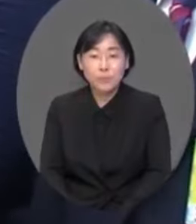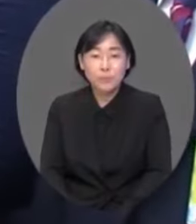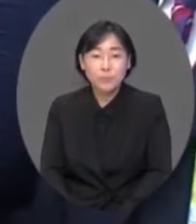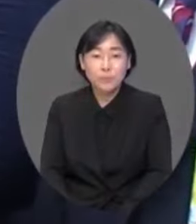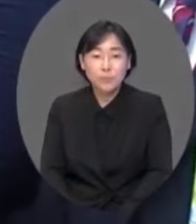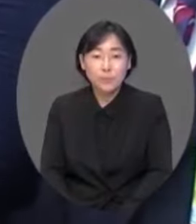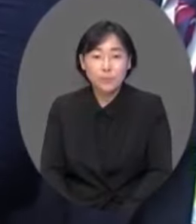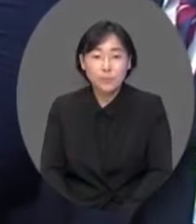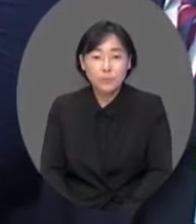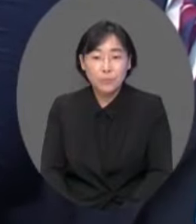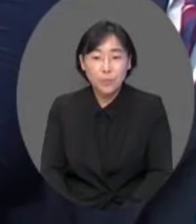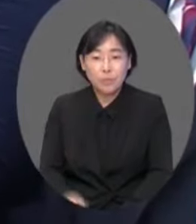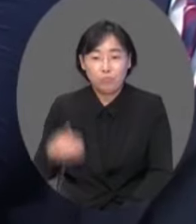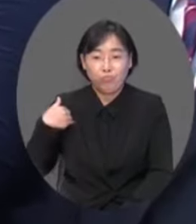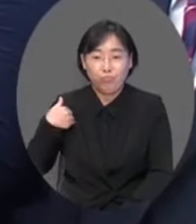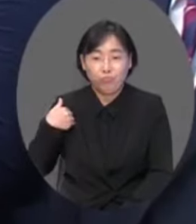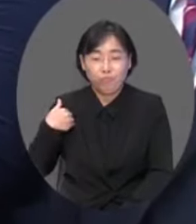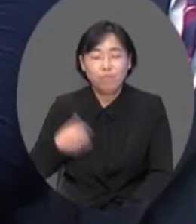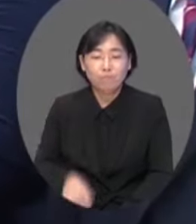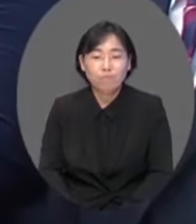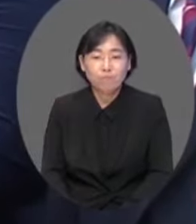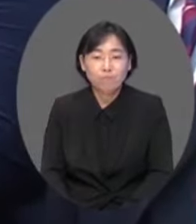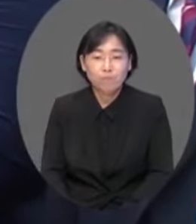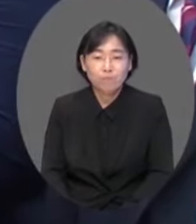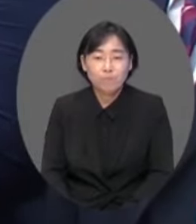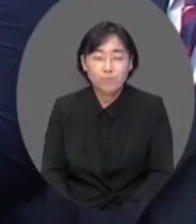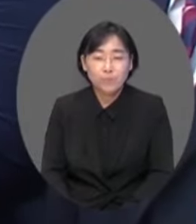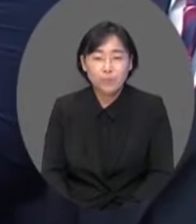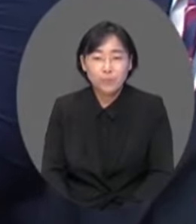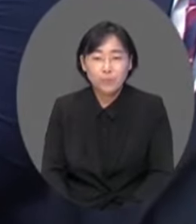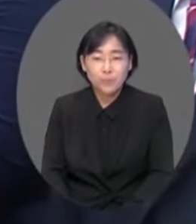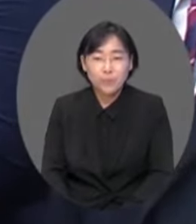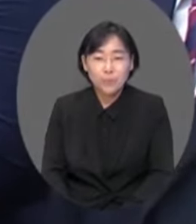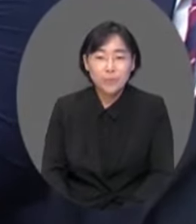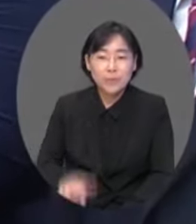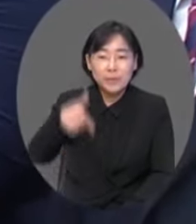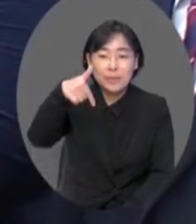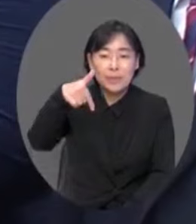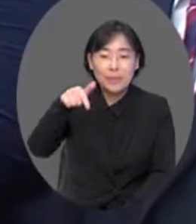세 분 아무도 몰라요? 감사원에서 오신 네 분,